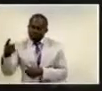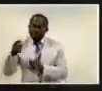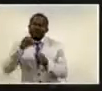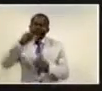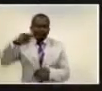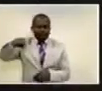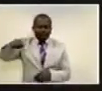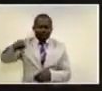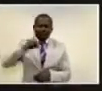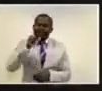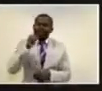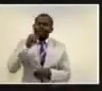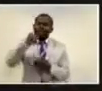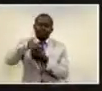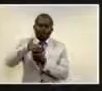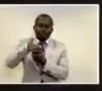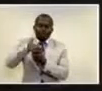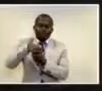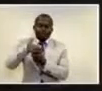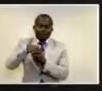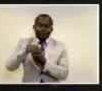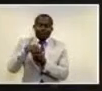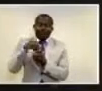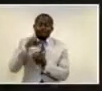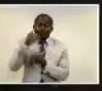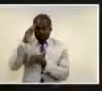by'ubuziranenge birimo uko abyirengagiza